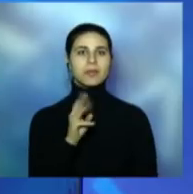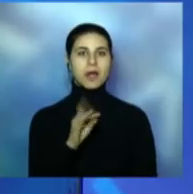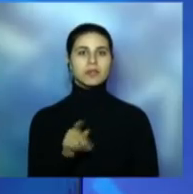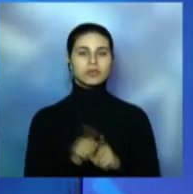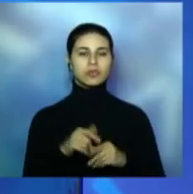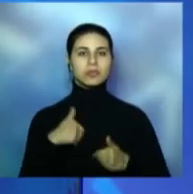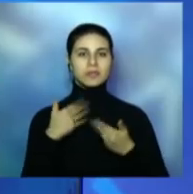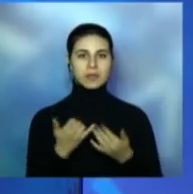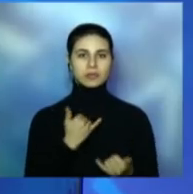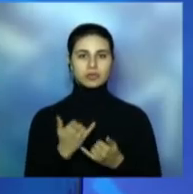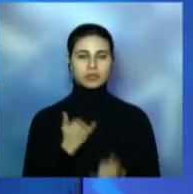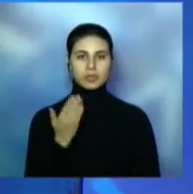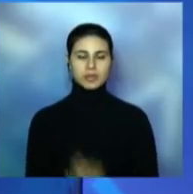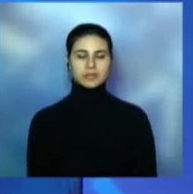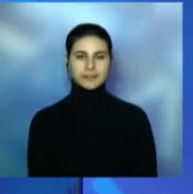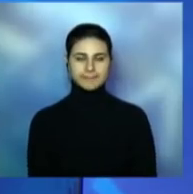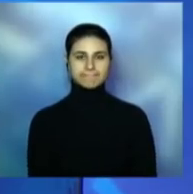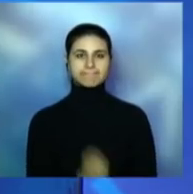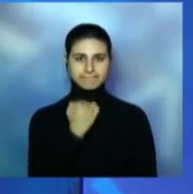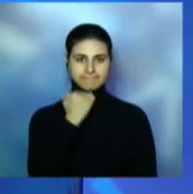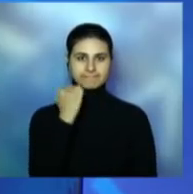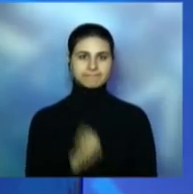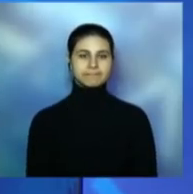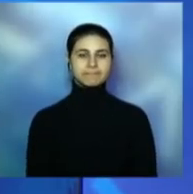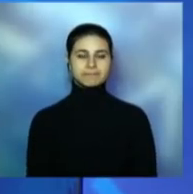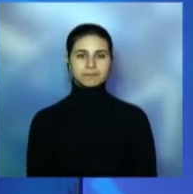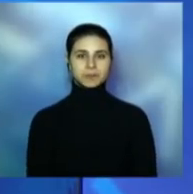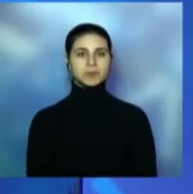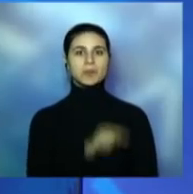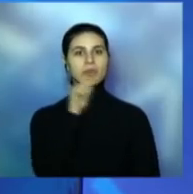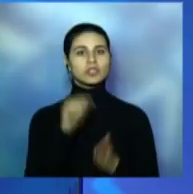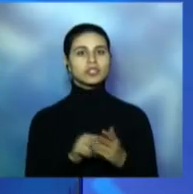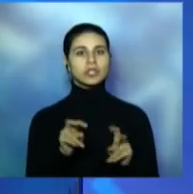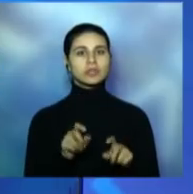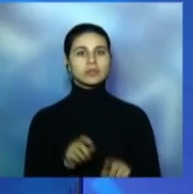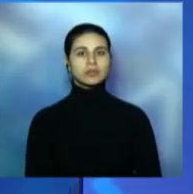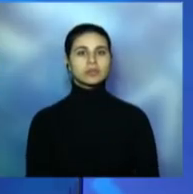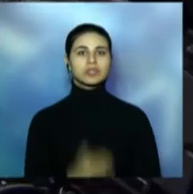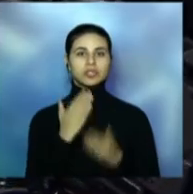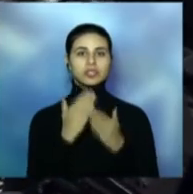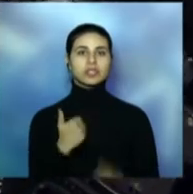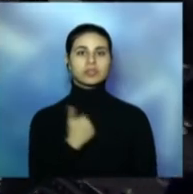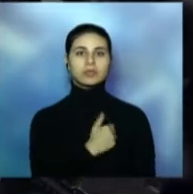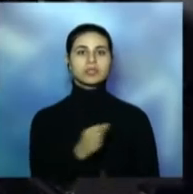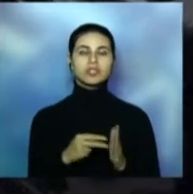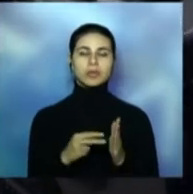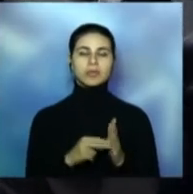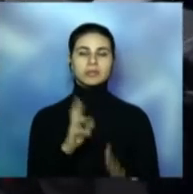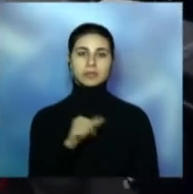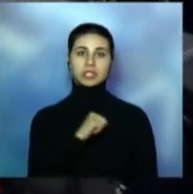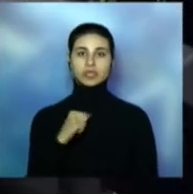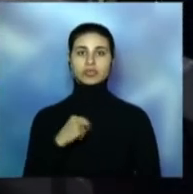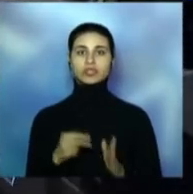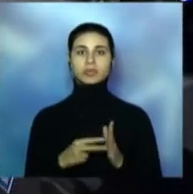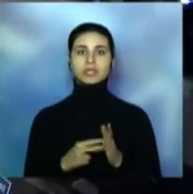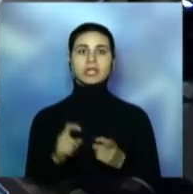მივესალმები თქვენ სტუმარს. მადლობა. დასვით კითხვა თუ შეიძლება. კითხვა მაქვს შეფასებასთან და